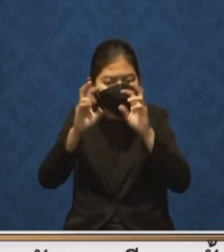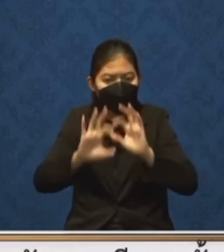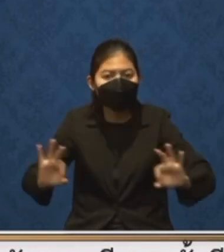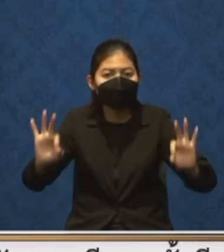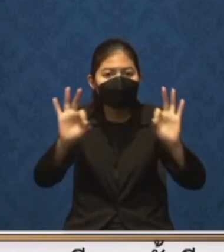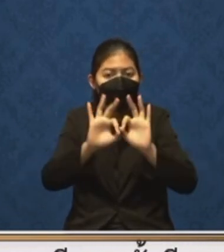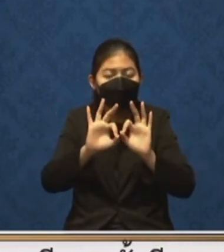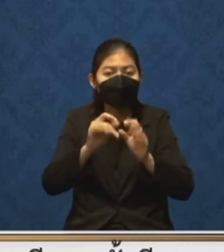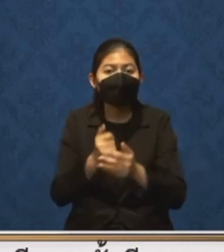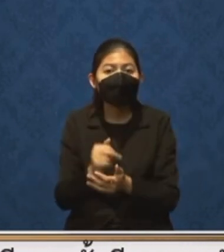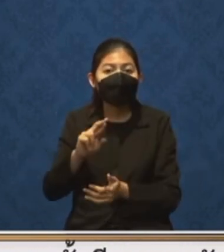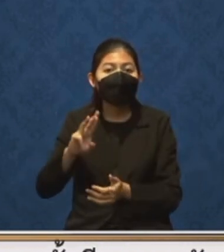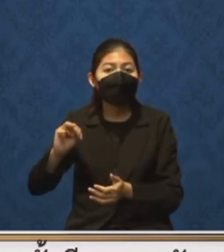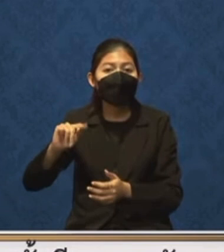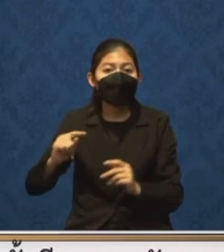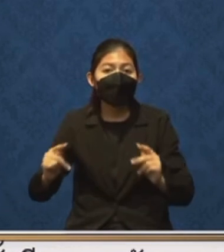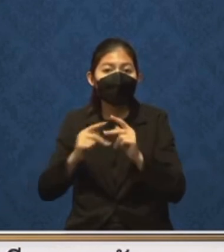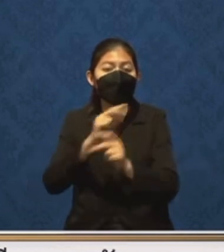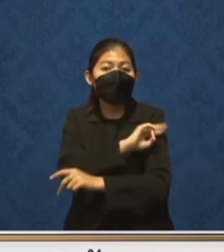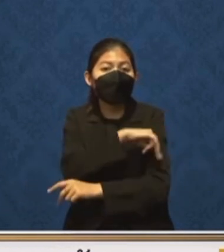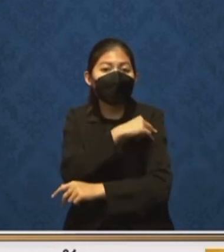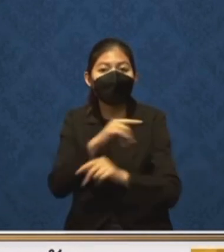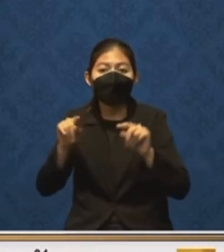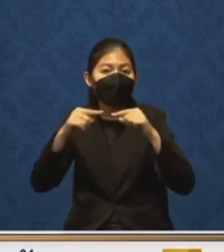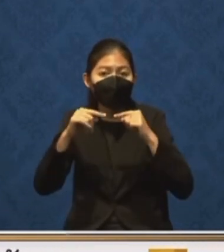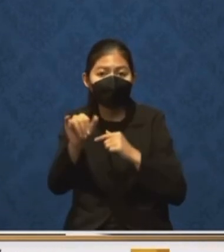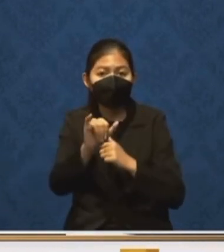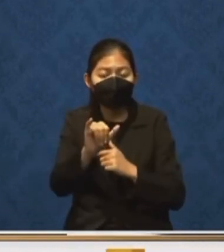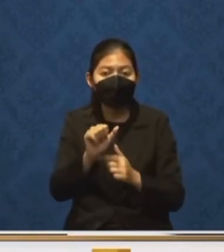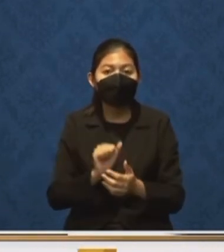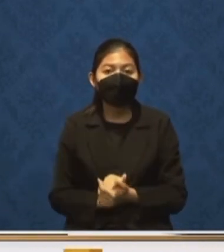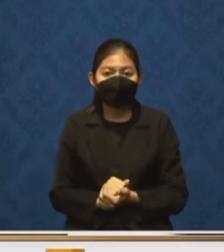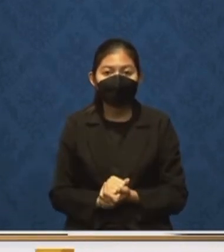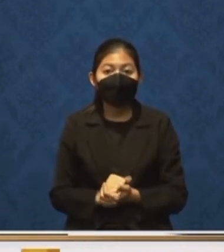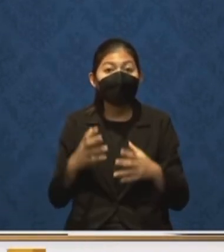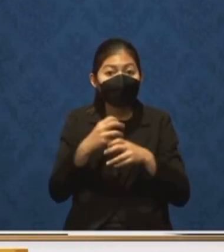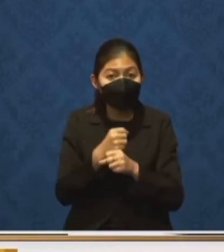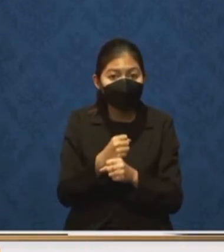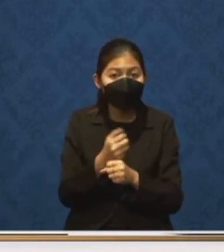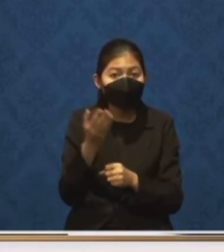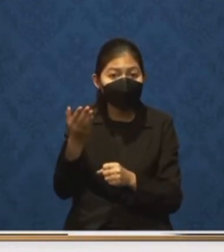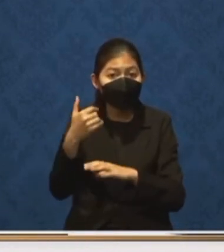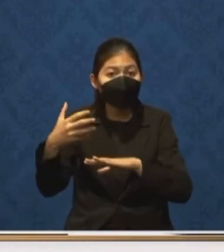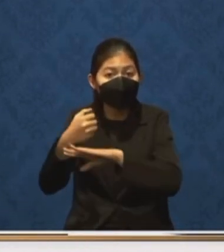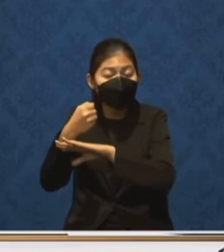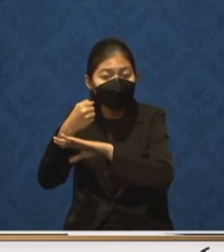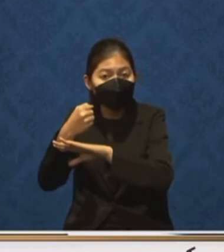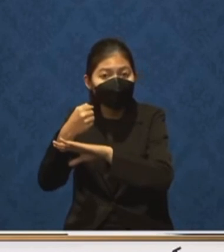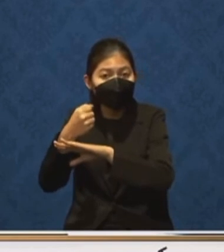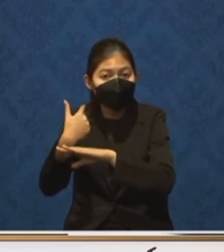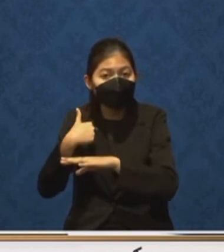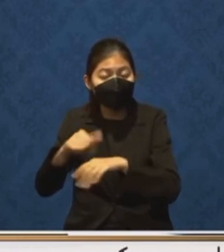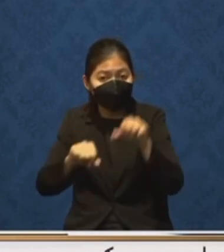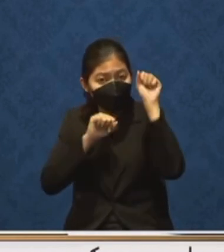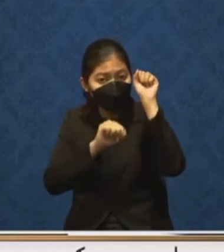ทางท่านรุษทรีว่าการกสง misschienไม่ไดตอบนะครับClassiscoverา สำวนท่านมีอำนาจในการทจะออก